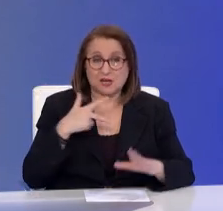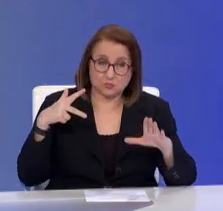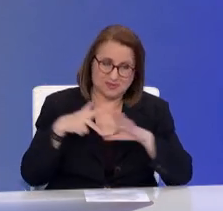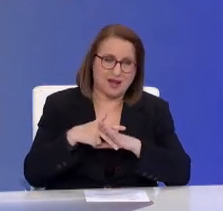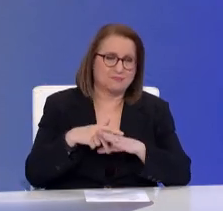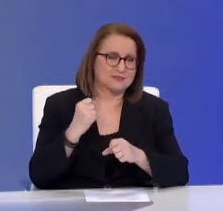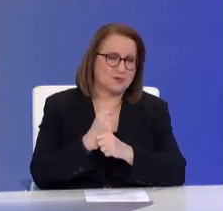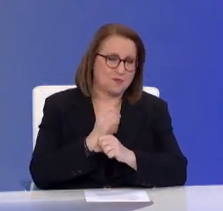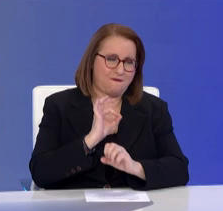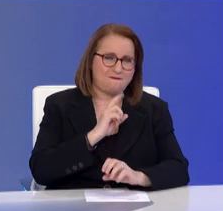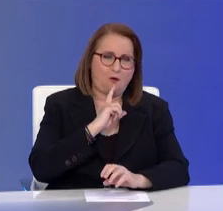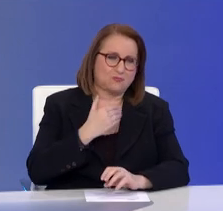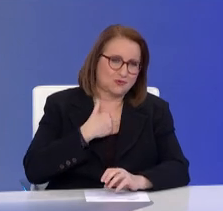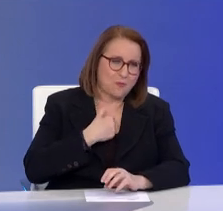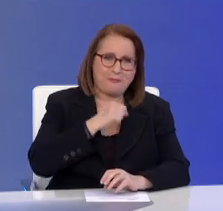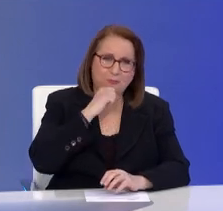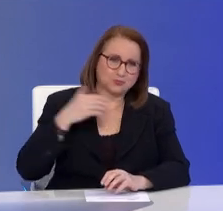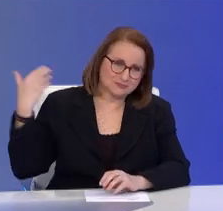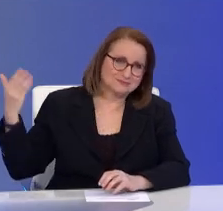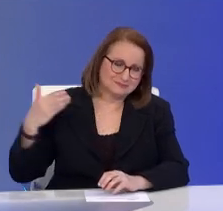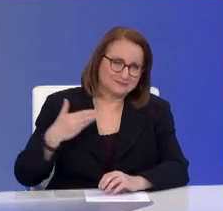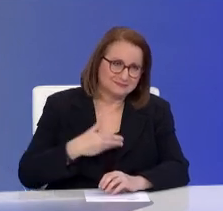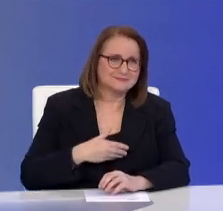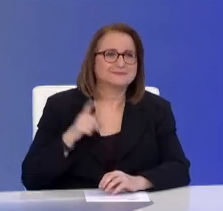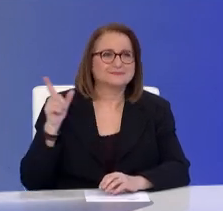τραπεζίτης. Ερνέστ Πικτέ,